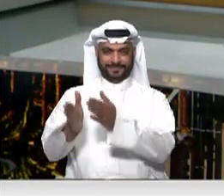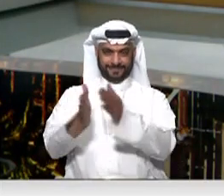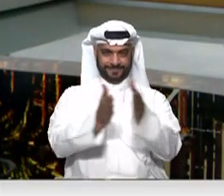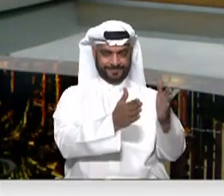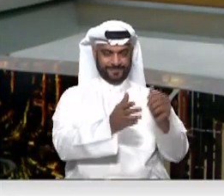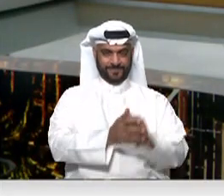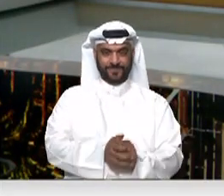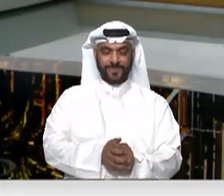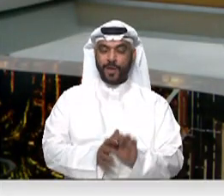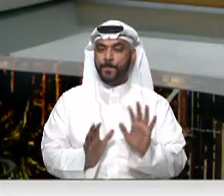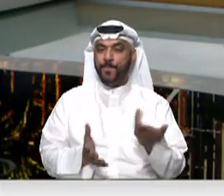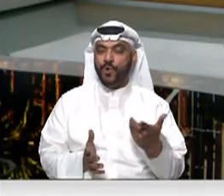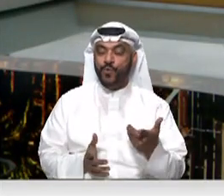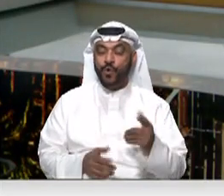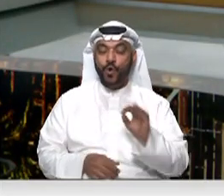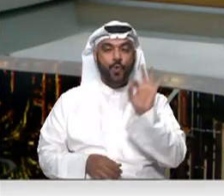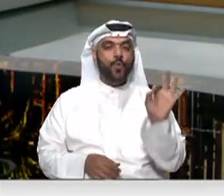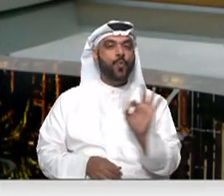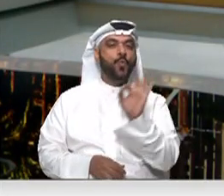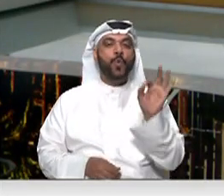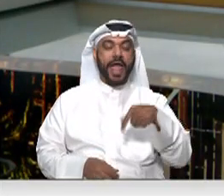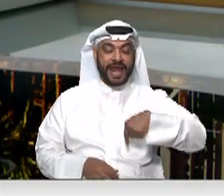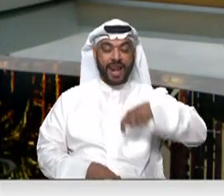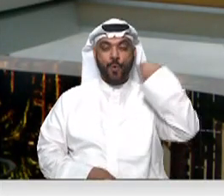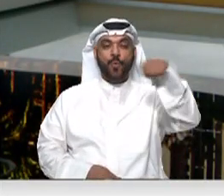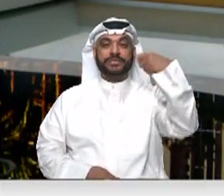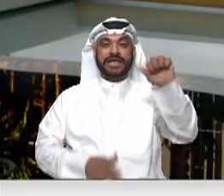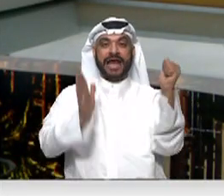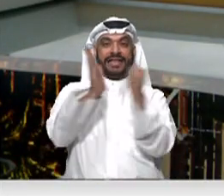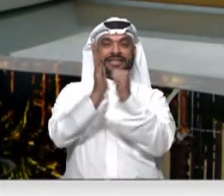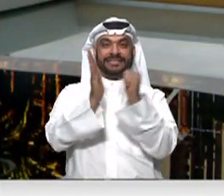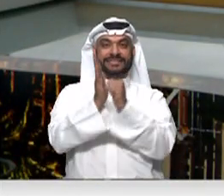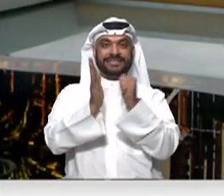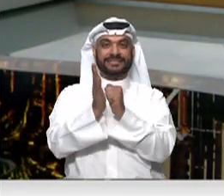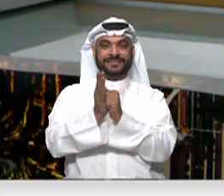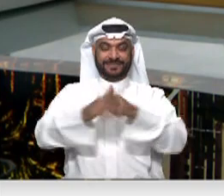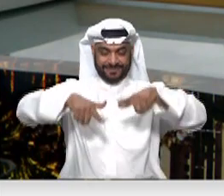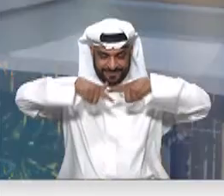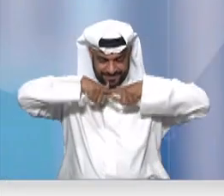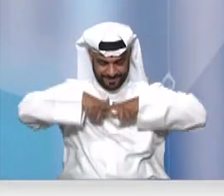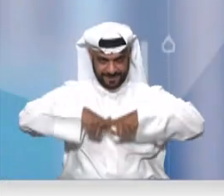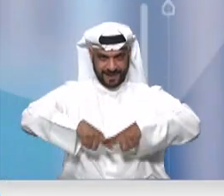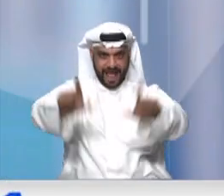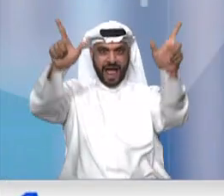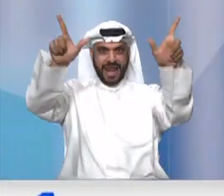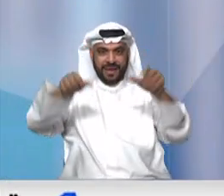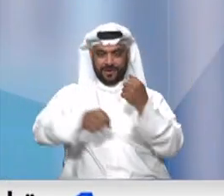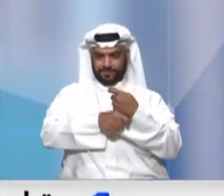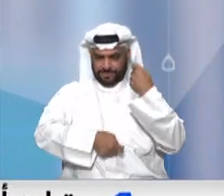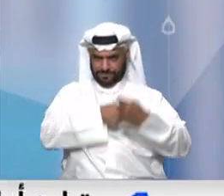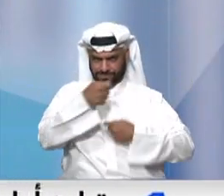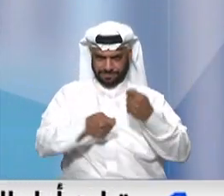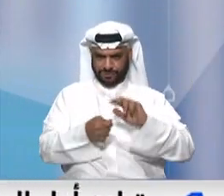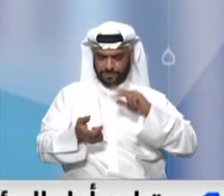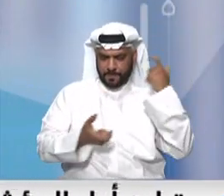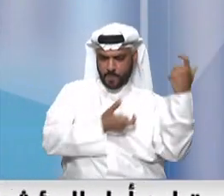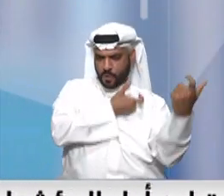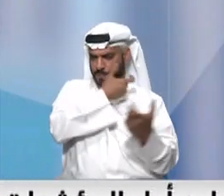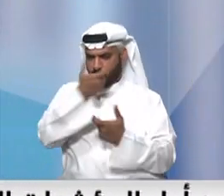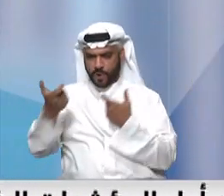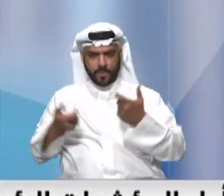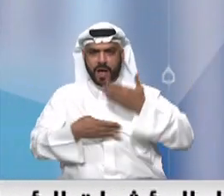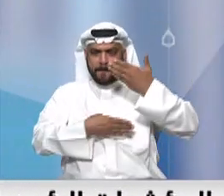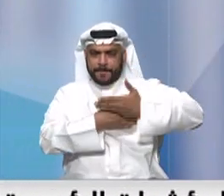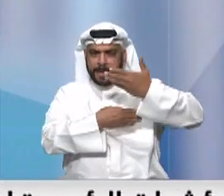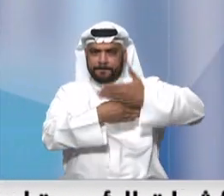اعلنت المؤسسه العامه للرعايه السكنيه انها تعمل من خلال طواقمها الهندسيه على متابعه تنفيذ